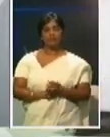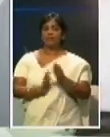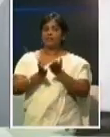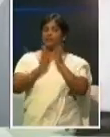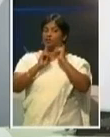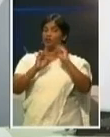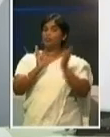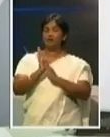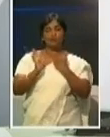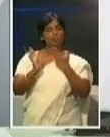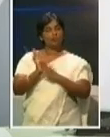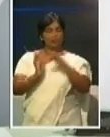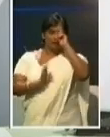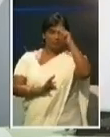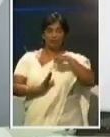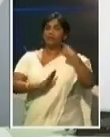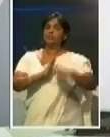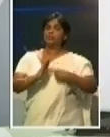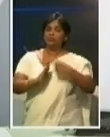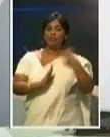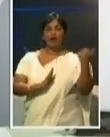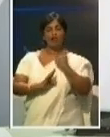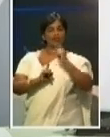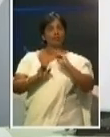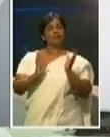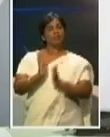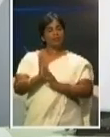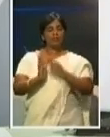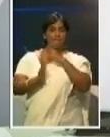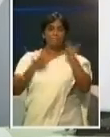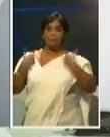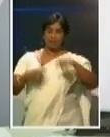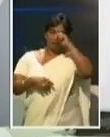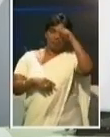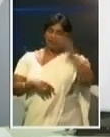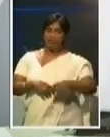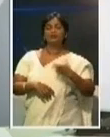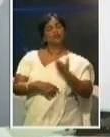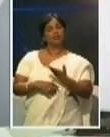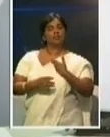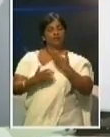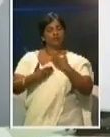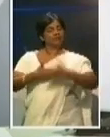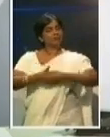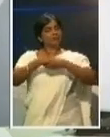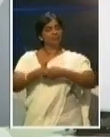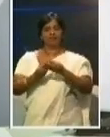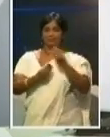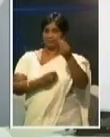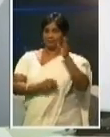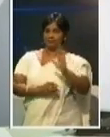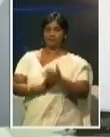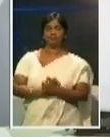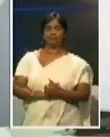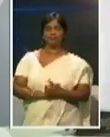ඉන්දිය අග්‍රාමාත්‍ය නරේන්ද්‍ර මෝදි මහතා ශ්‍රී ලංකාවේ නව අග්‍රාමාත්‍ය මහින්ද රාජපක්ෂ මැතිතුමාට උණුසුම් සුබපැතුම් එක් කර